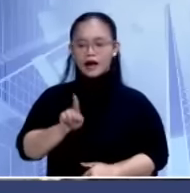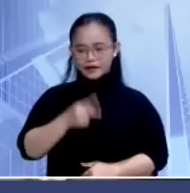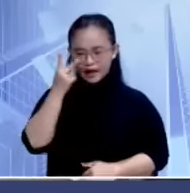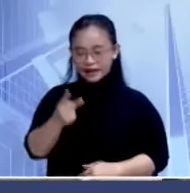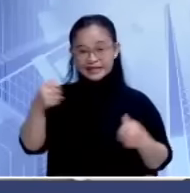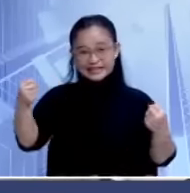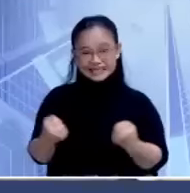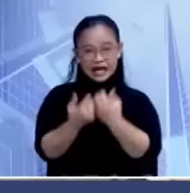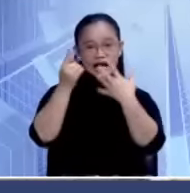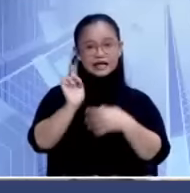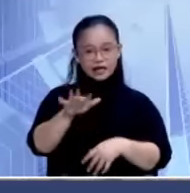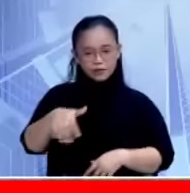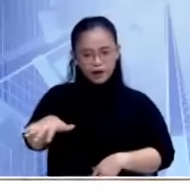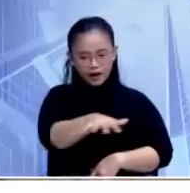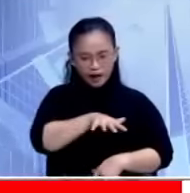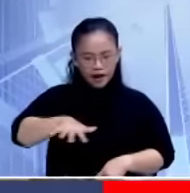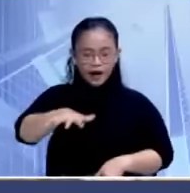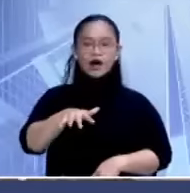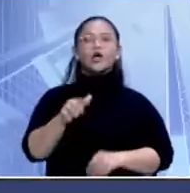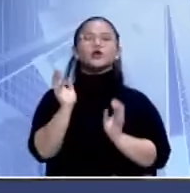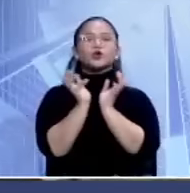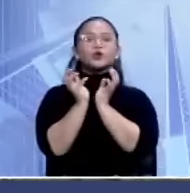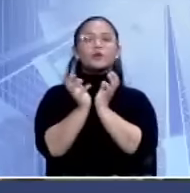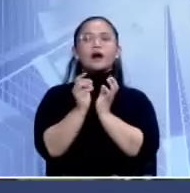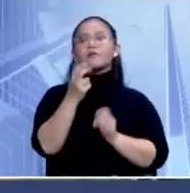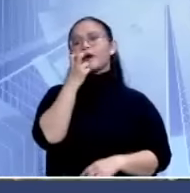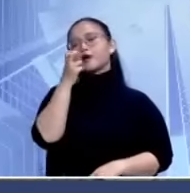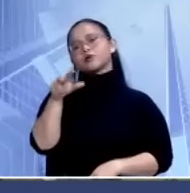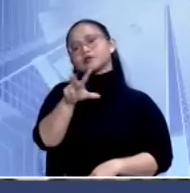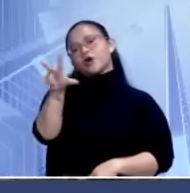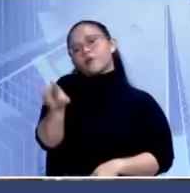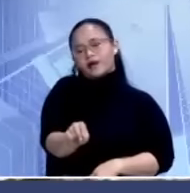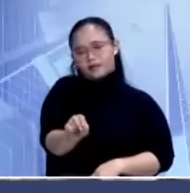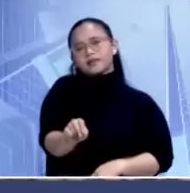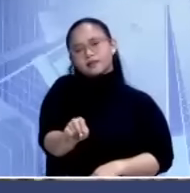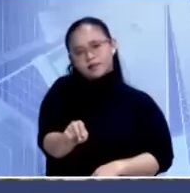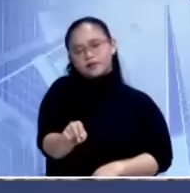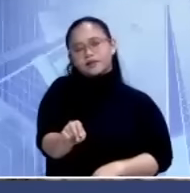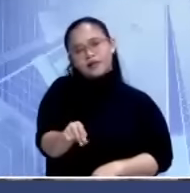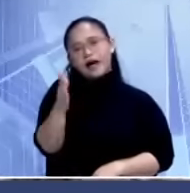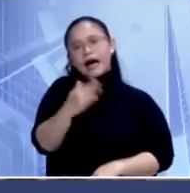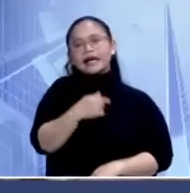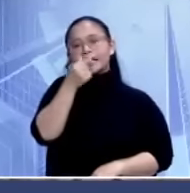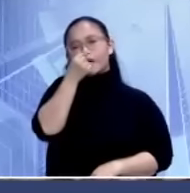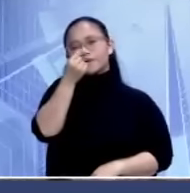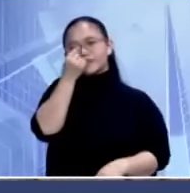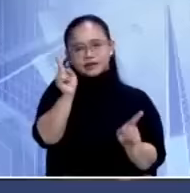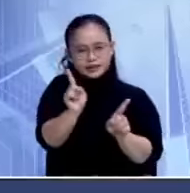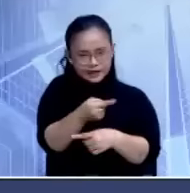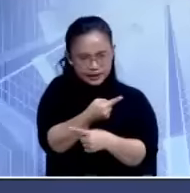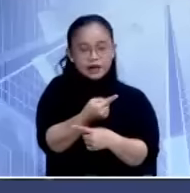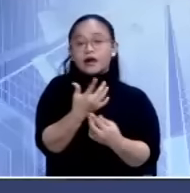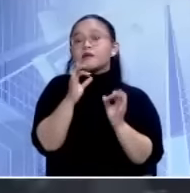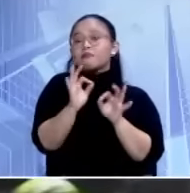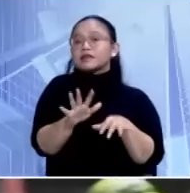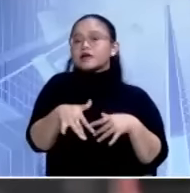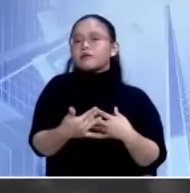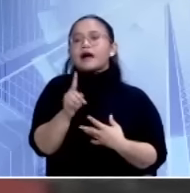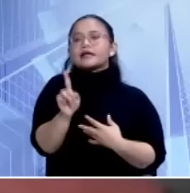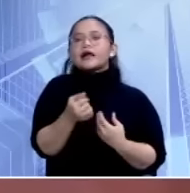Kecelakaan beruntun terjadi di Jalan Raya Subang-Bandung, Kelurahan Pasir Karembi, Subang, Jawa Barat, Kamis pagi. Insiden bermula